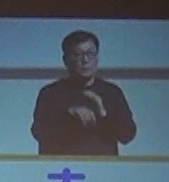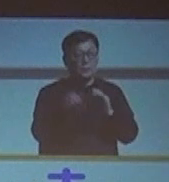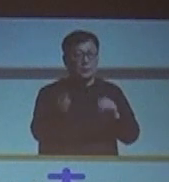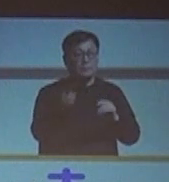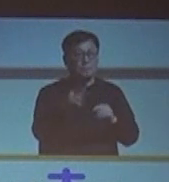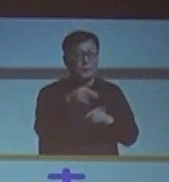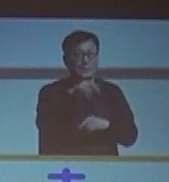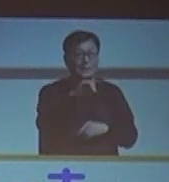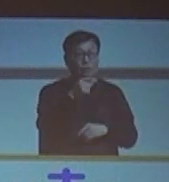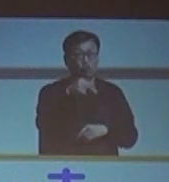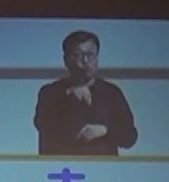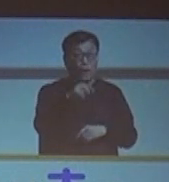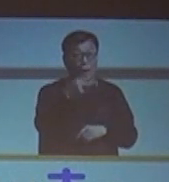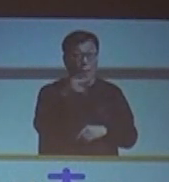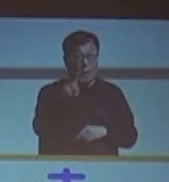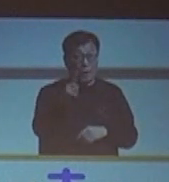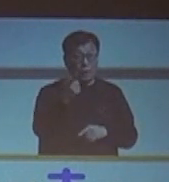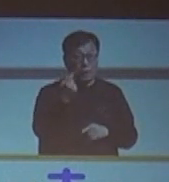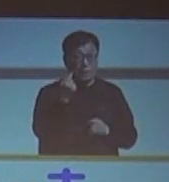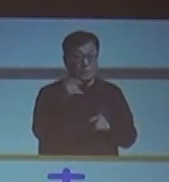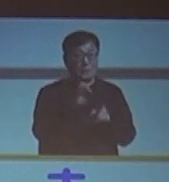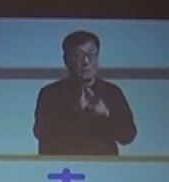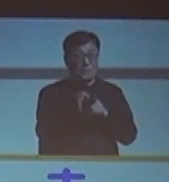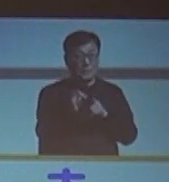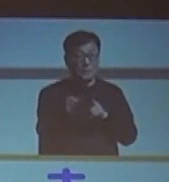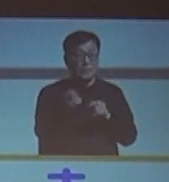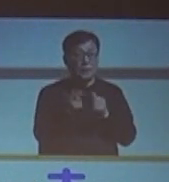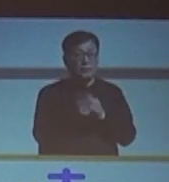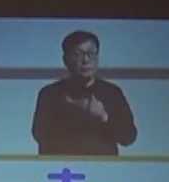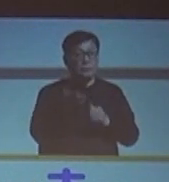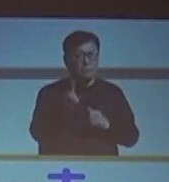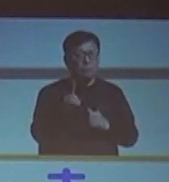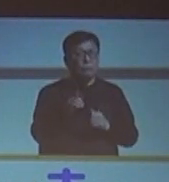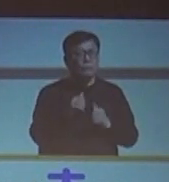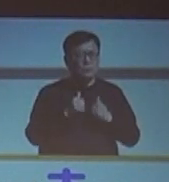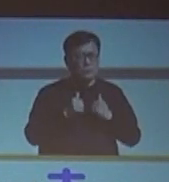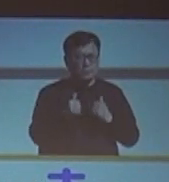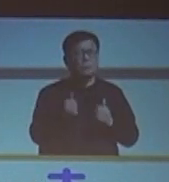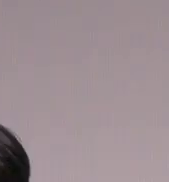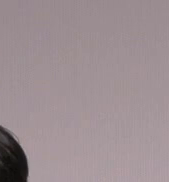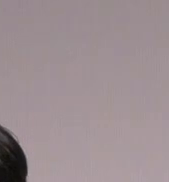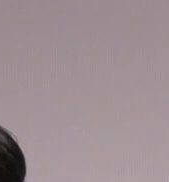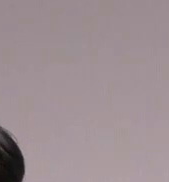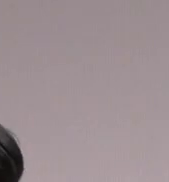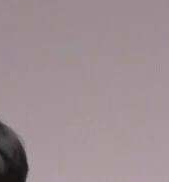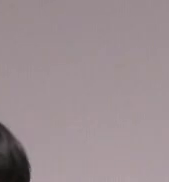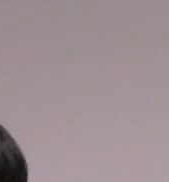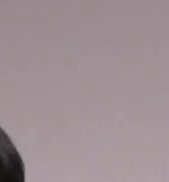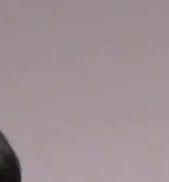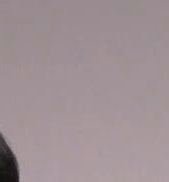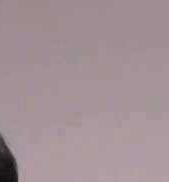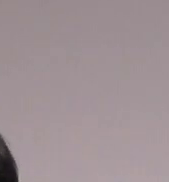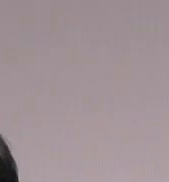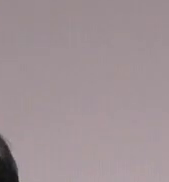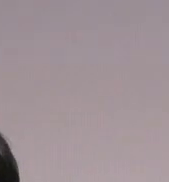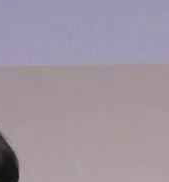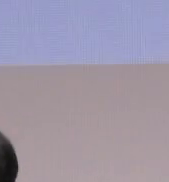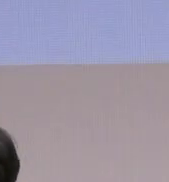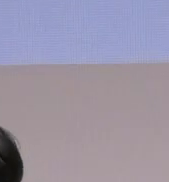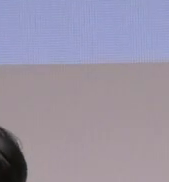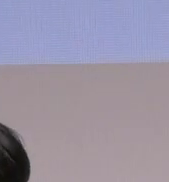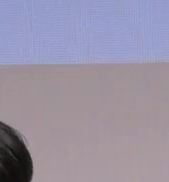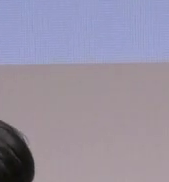이름답게 그동안 수다도 많이 떨었지만 부지런히 달리기도 참 열심히 달렸거든요. 네. 뭐 작년에는 신부름